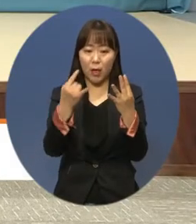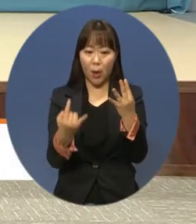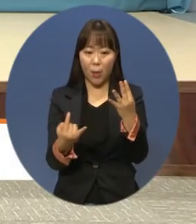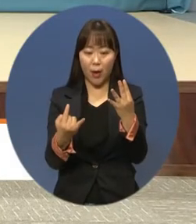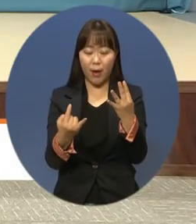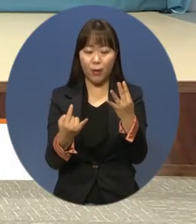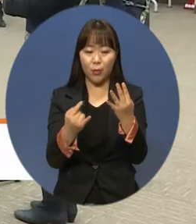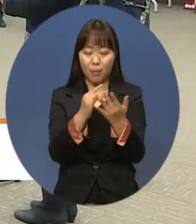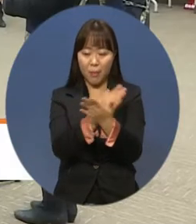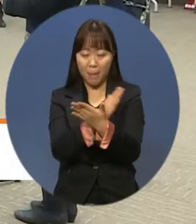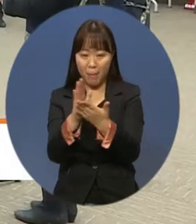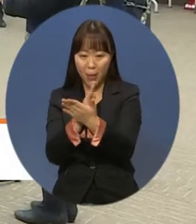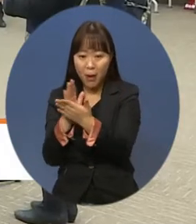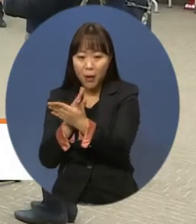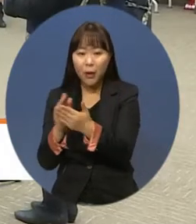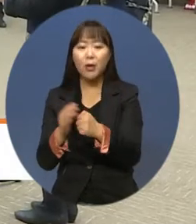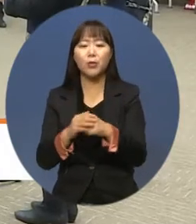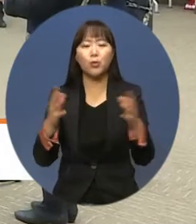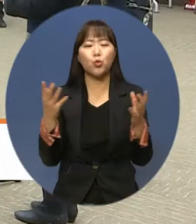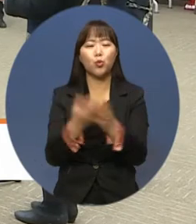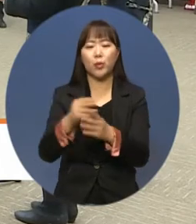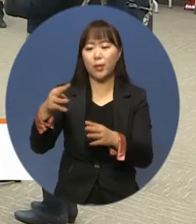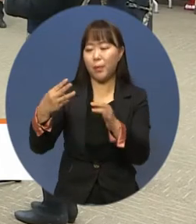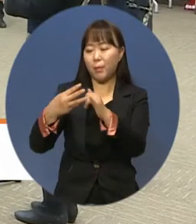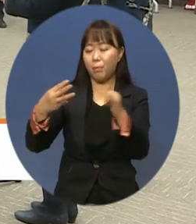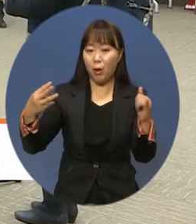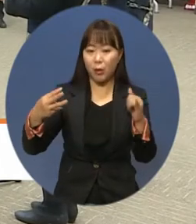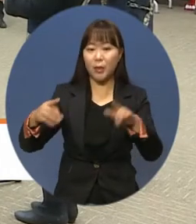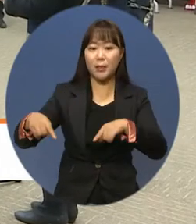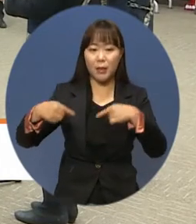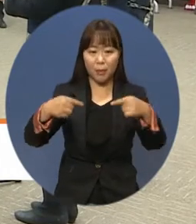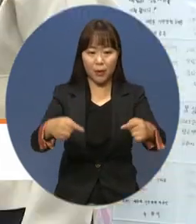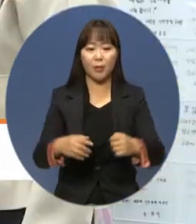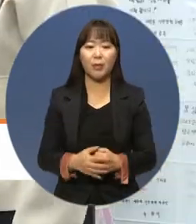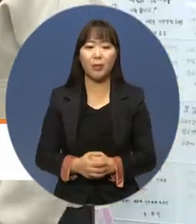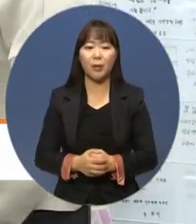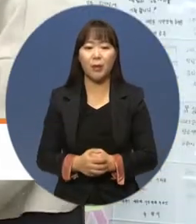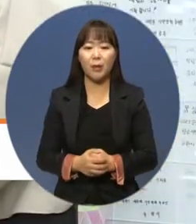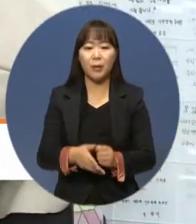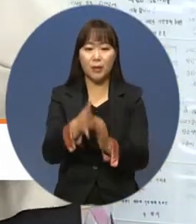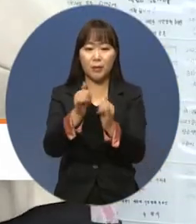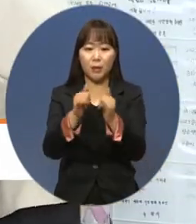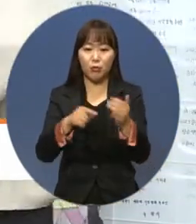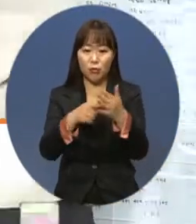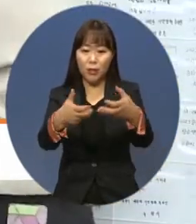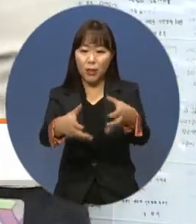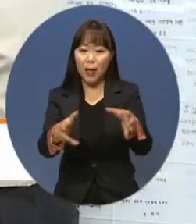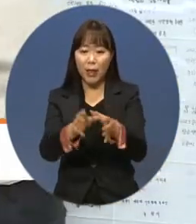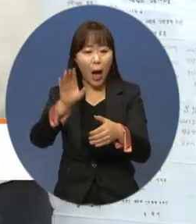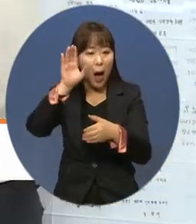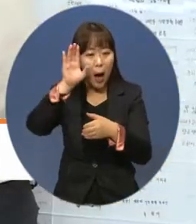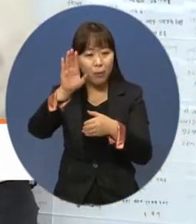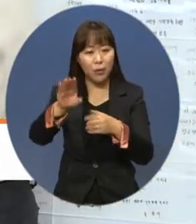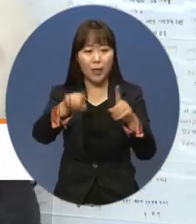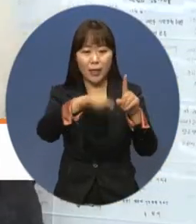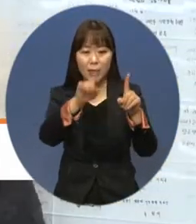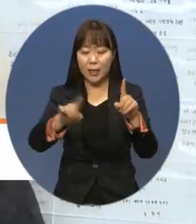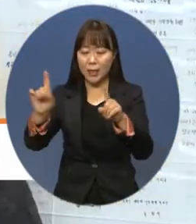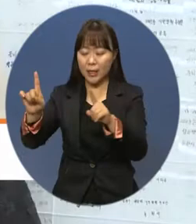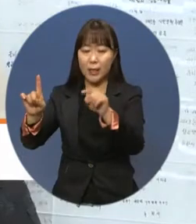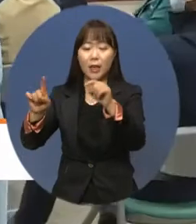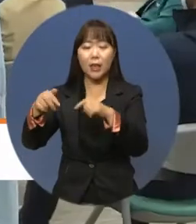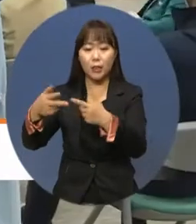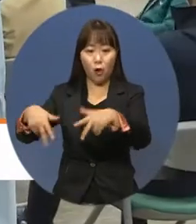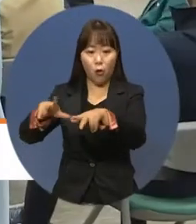발대식에는 앤 총 300여 명의 시민 정원 추진단을 참석했으며 시민 정원 추진단은 앞으로 1인 1 정원